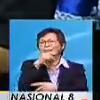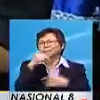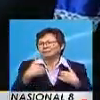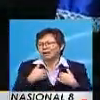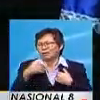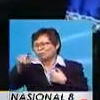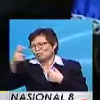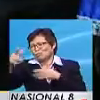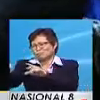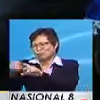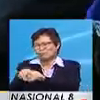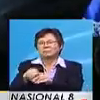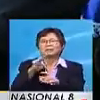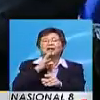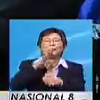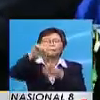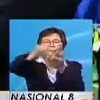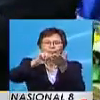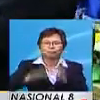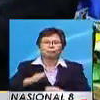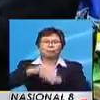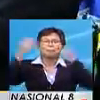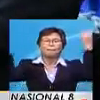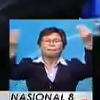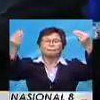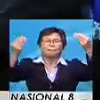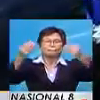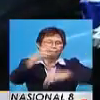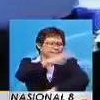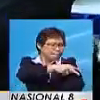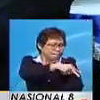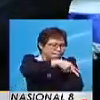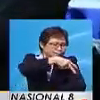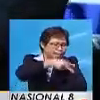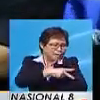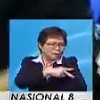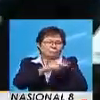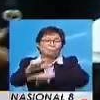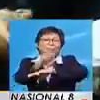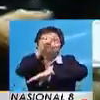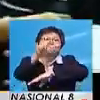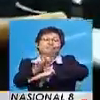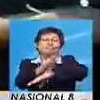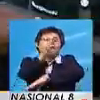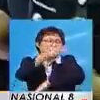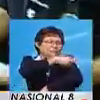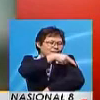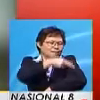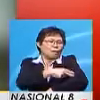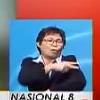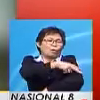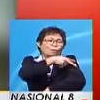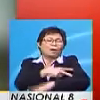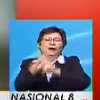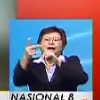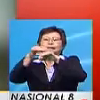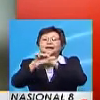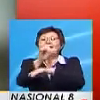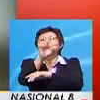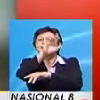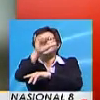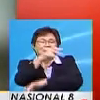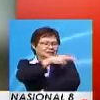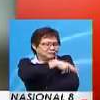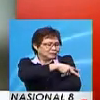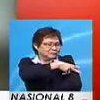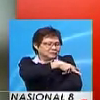Samah bercakap kepada pemberita selepas Majlis pemakaian pangkat daripada kporal kepada Sarjan di Shah Alam